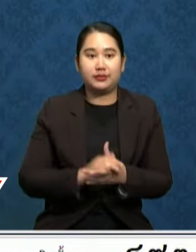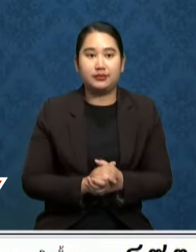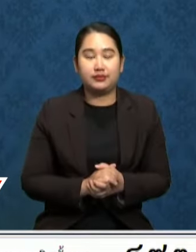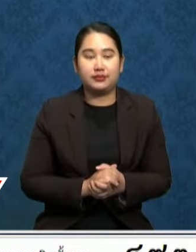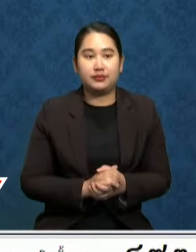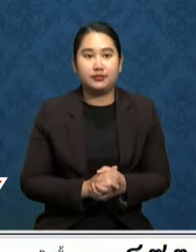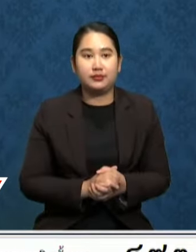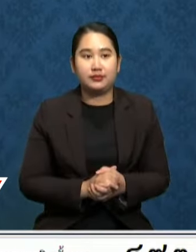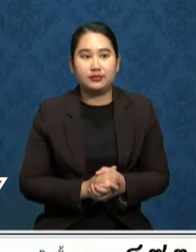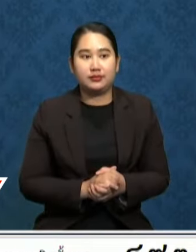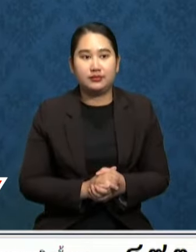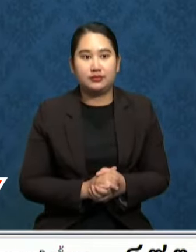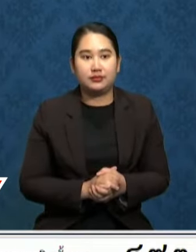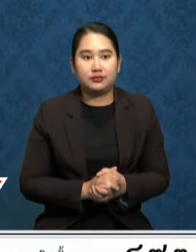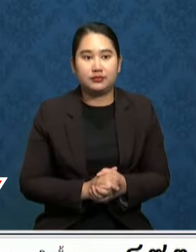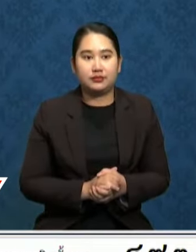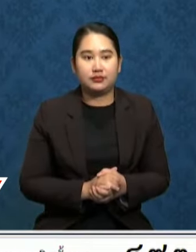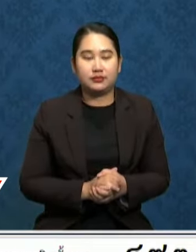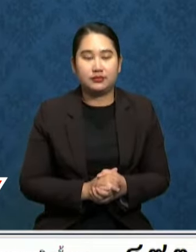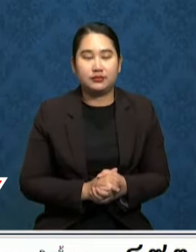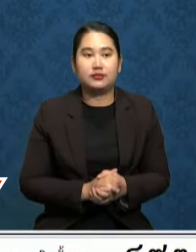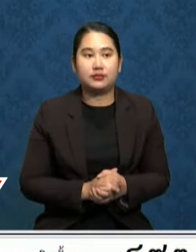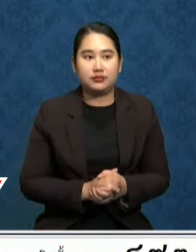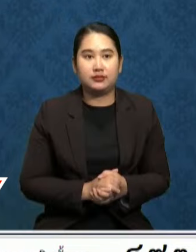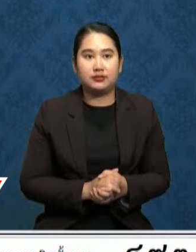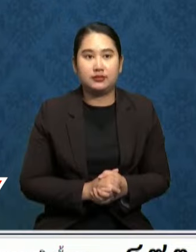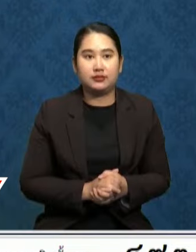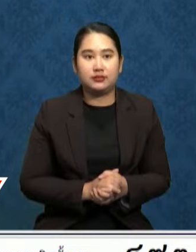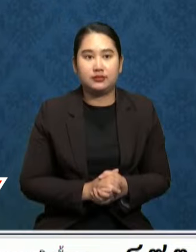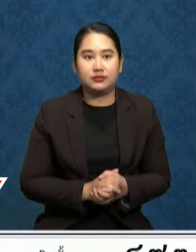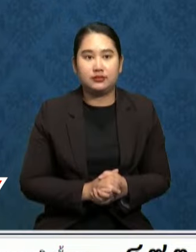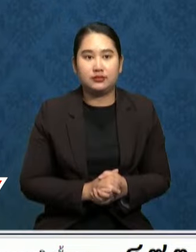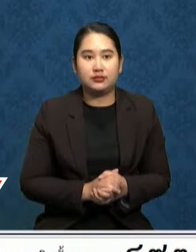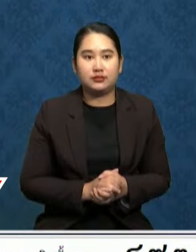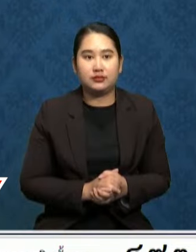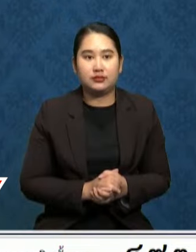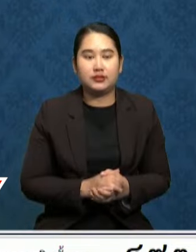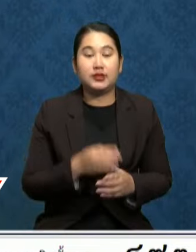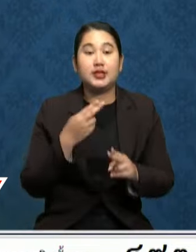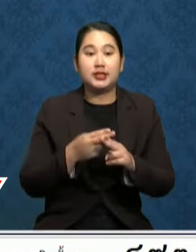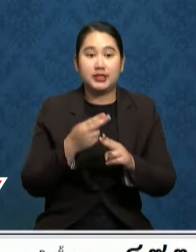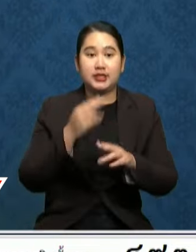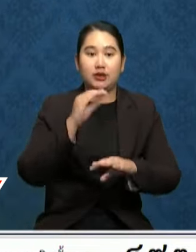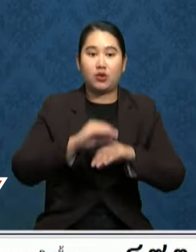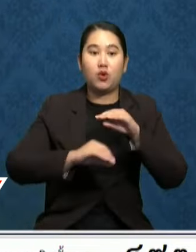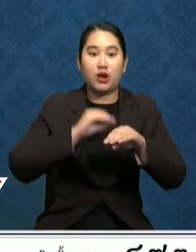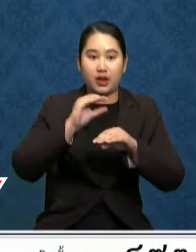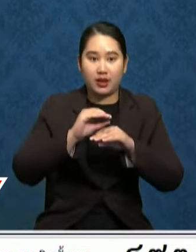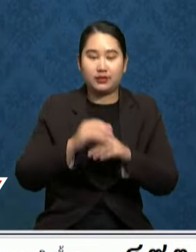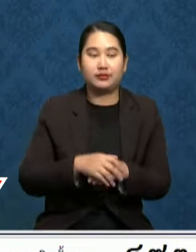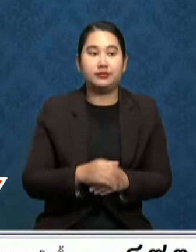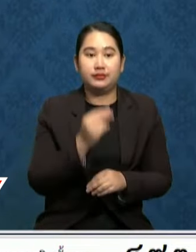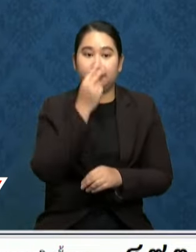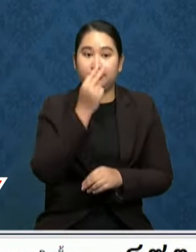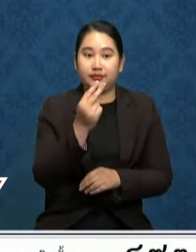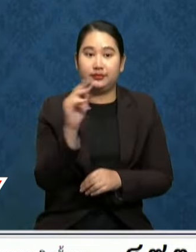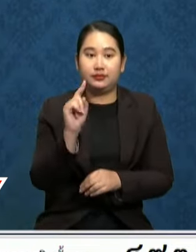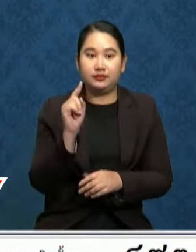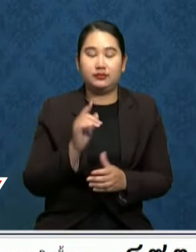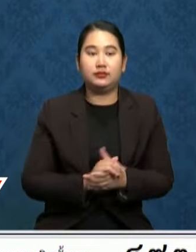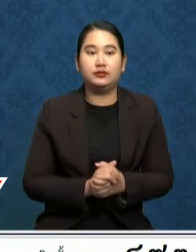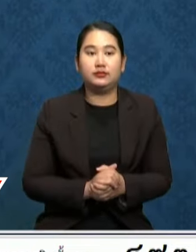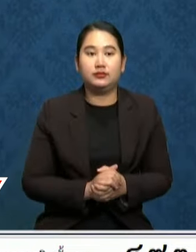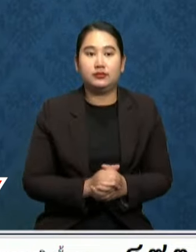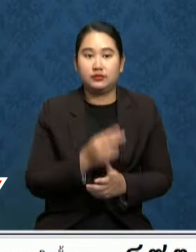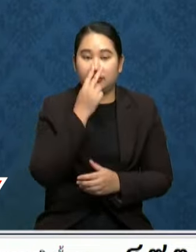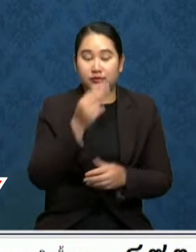หลระเด็นธรรมฐานครับในส่วแรก เป็ส่วนของเรื่องของชื่อครงการที่เปนเรื่องที่จะเหนส่นของ